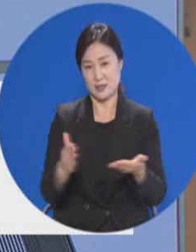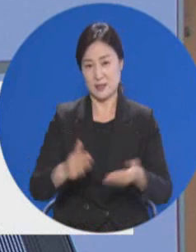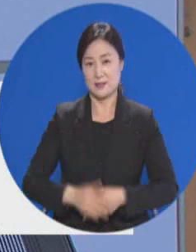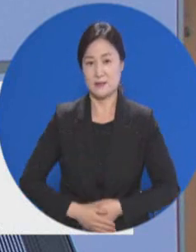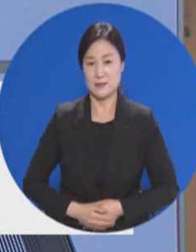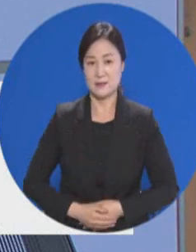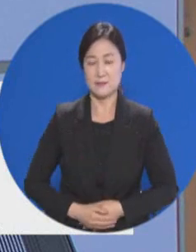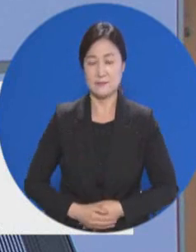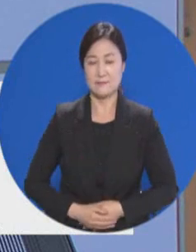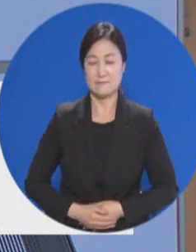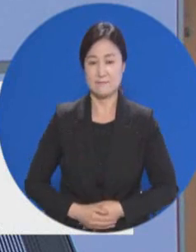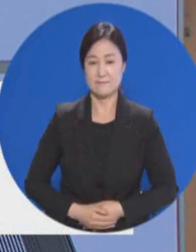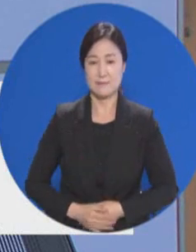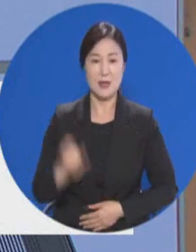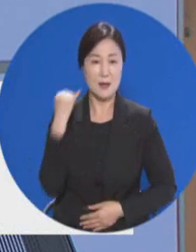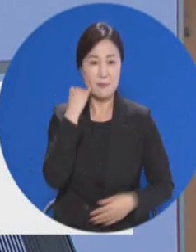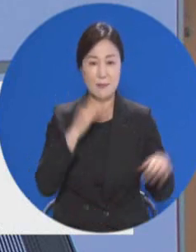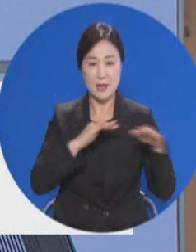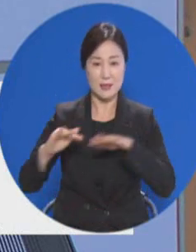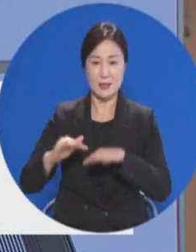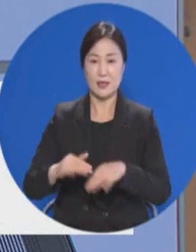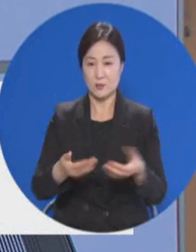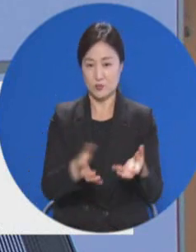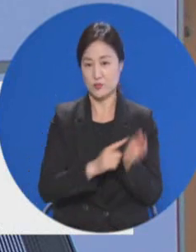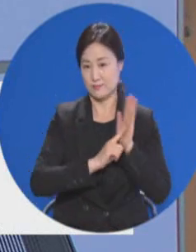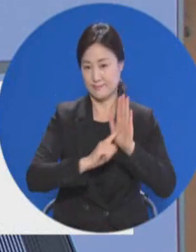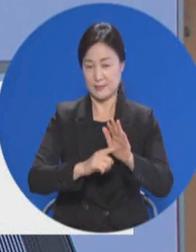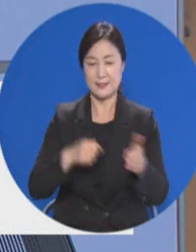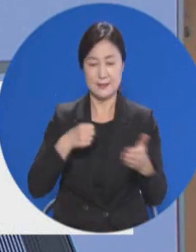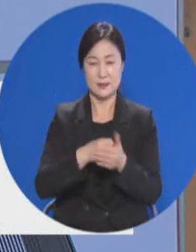고시로 지정된 장소가 아닌